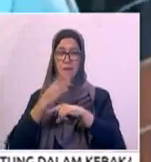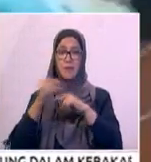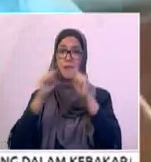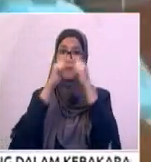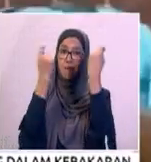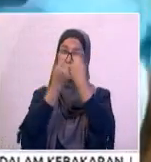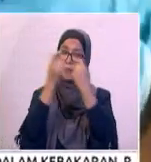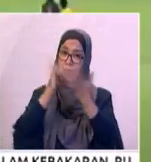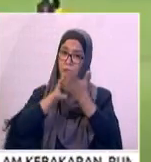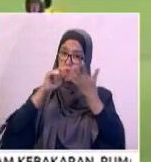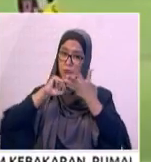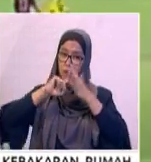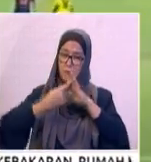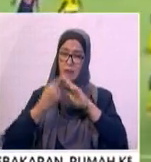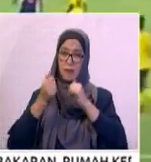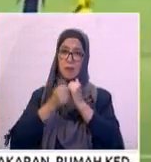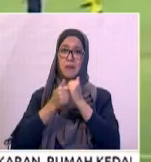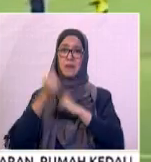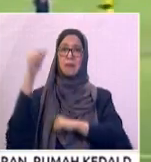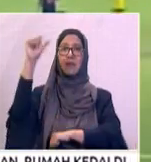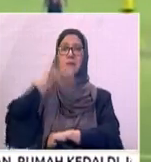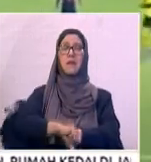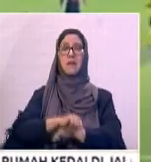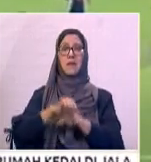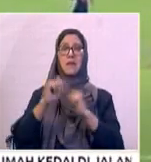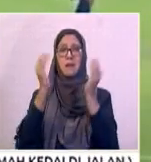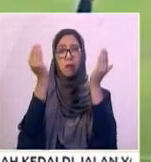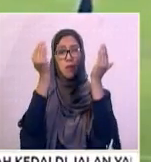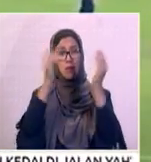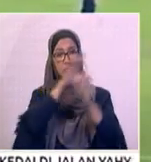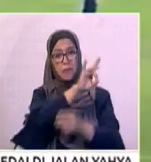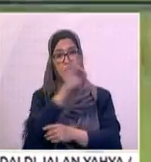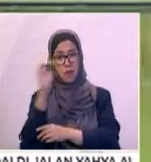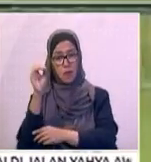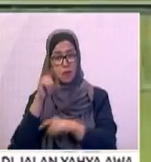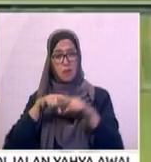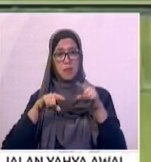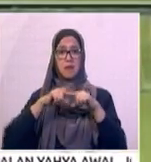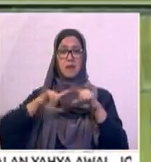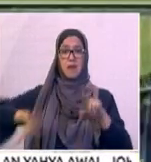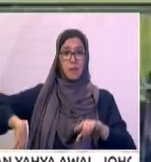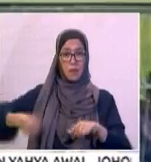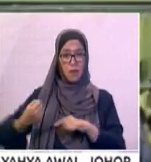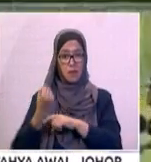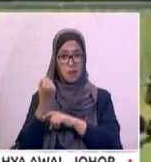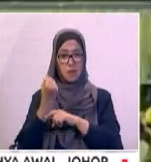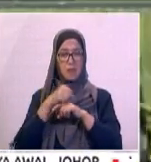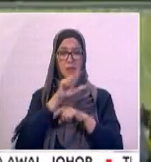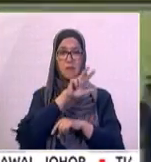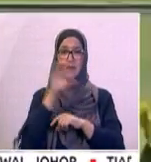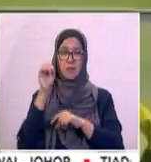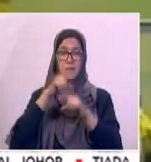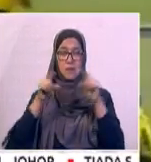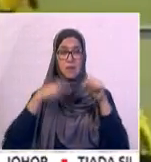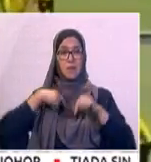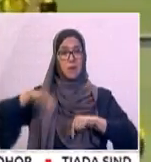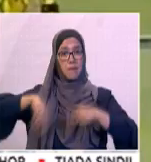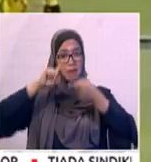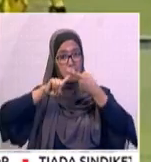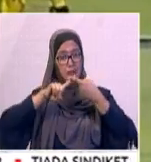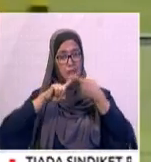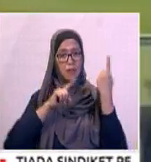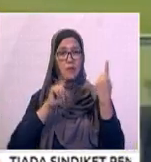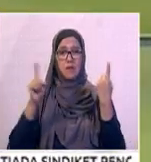dengan membelasah Brunei 8-0, Kemboja 2-0, Australia 3-0 sebelum seri 1-1 dengan Laos dan pasukan tuan